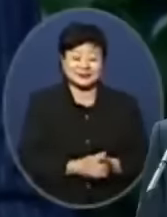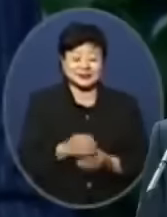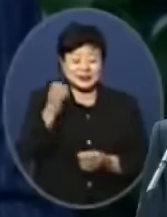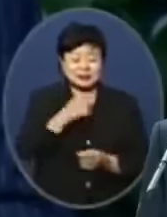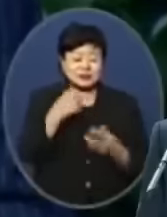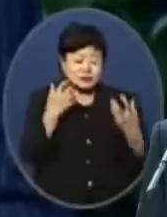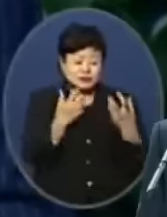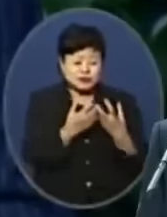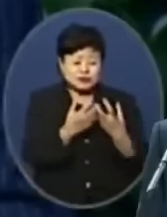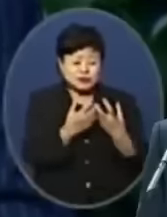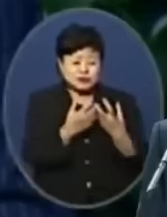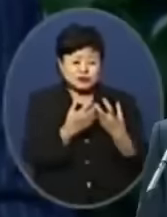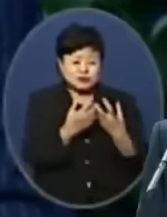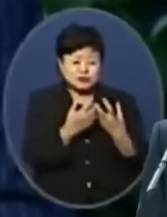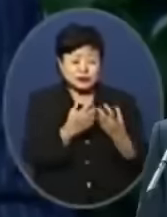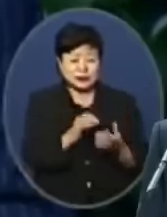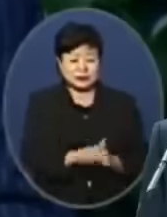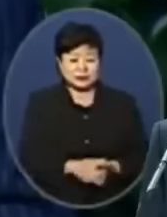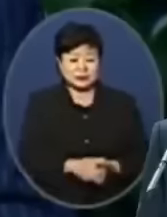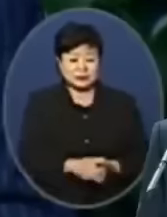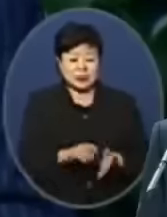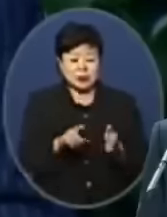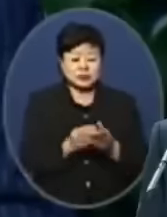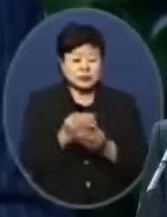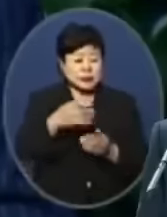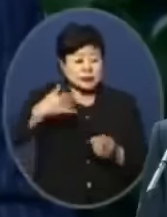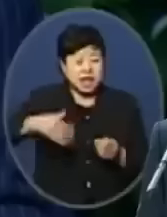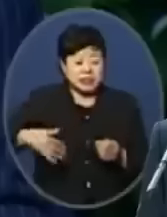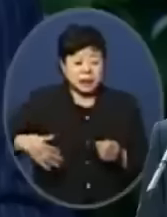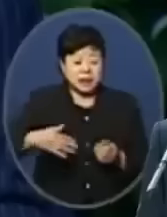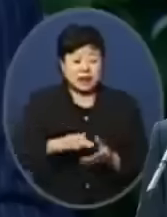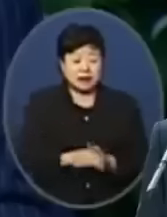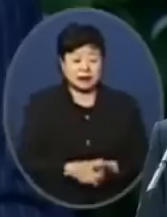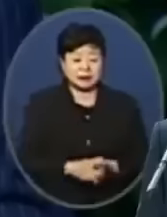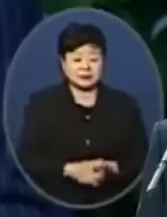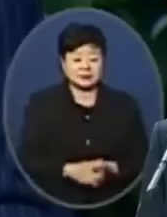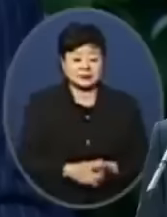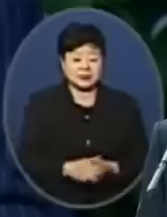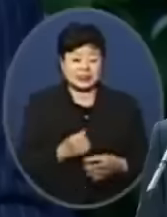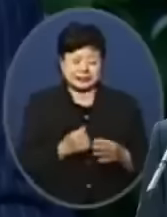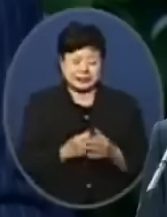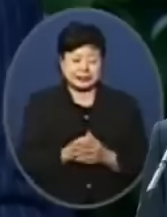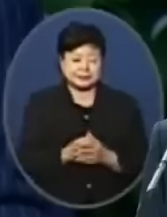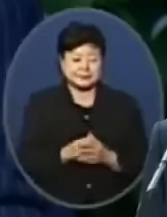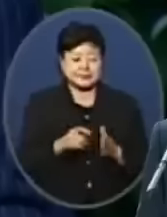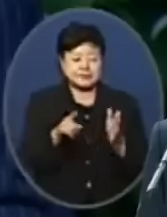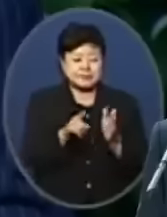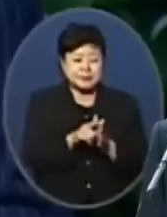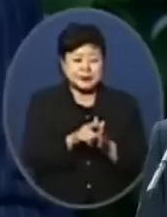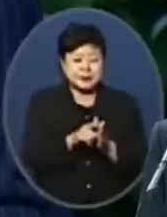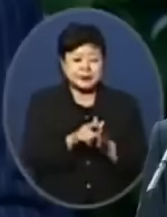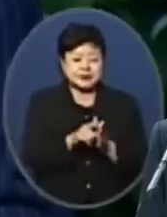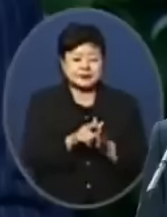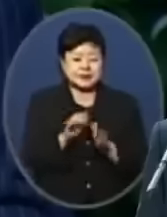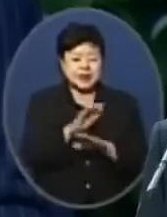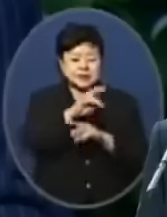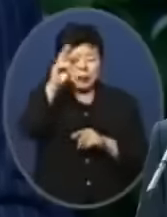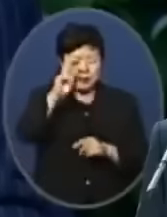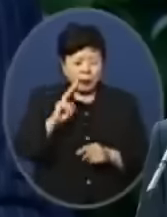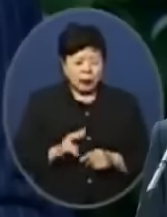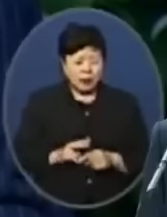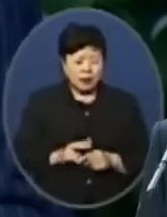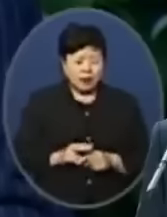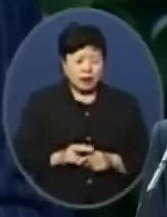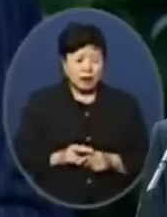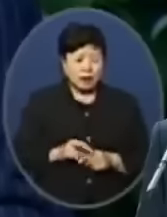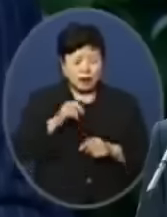성령은 충만해지는데 믿음이 안 생기는 것입니다. 그래서 믿음이 어느 날 하늘로부터 번개같이